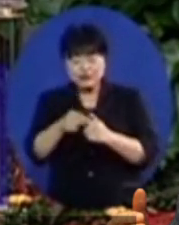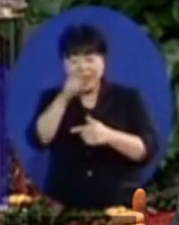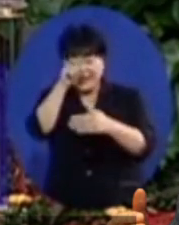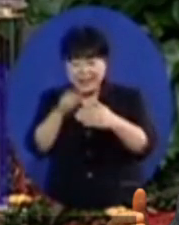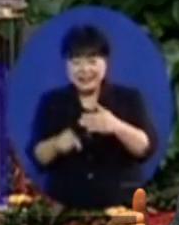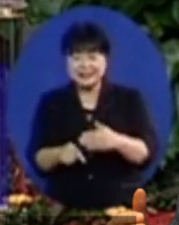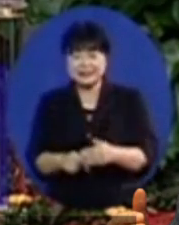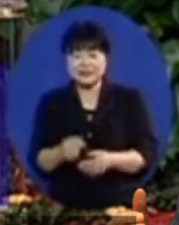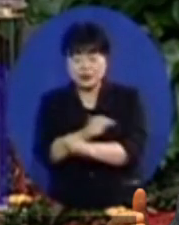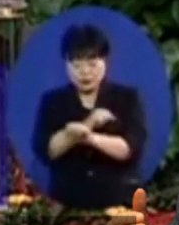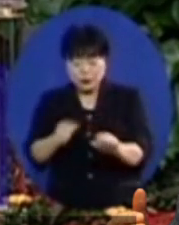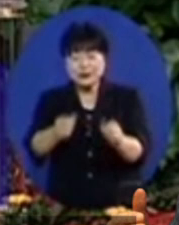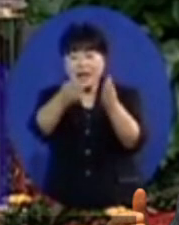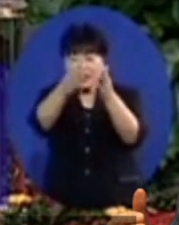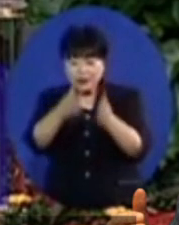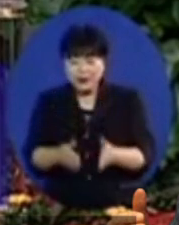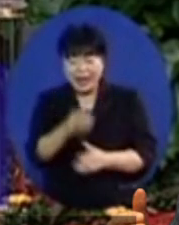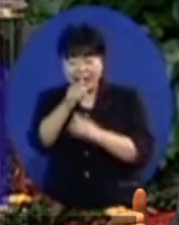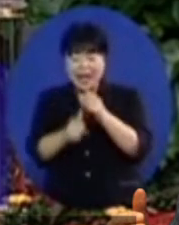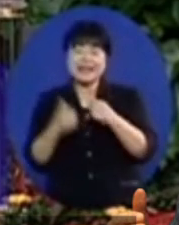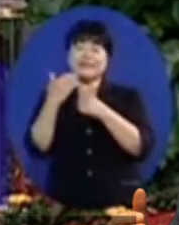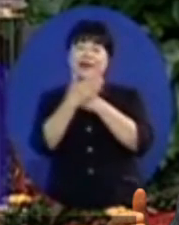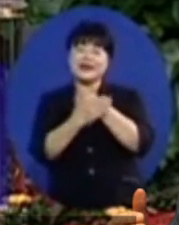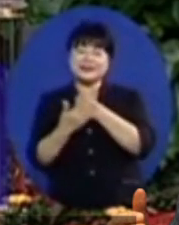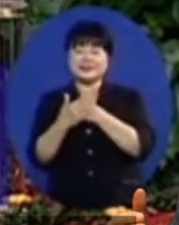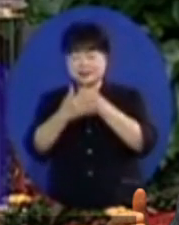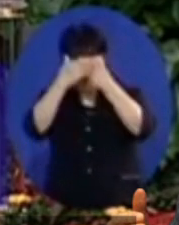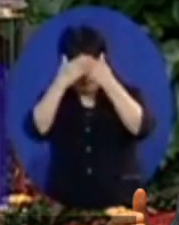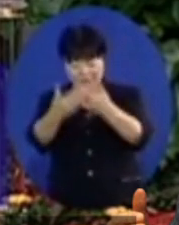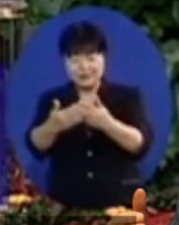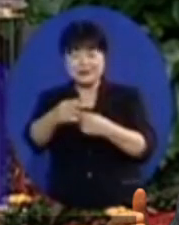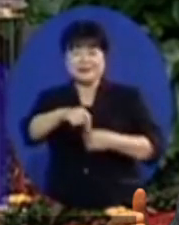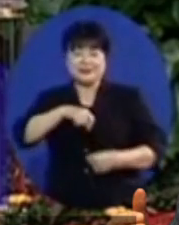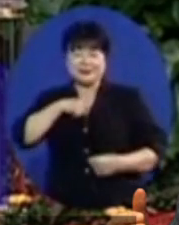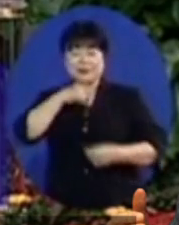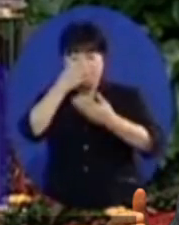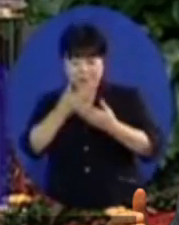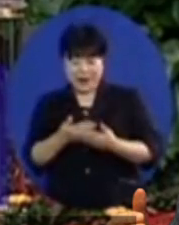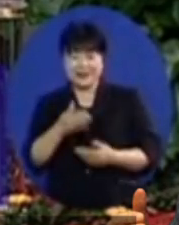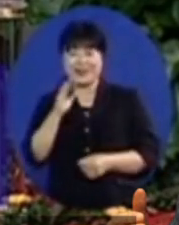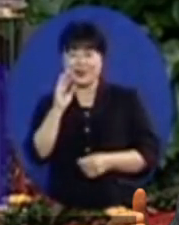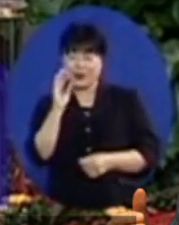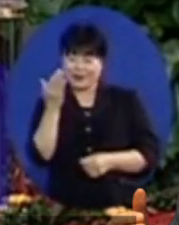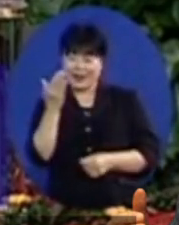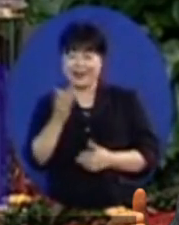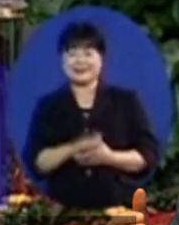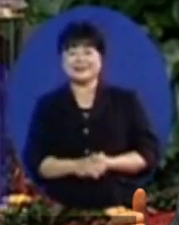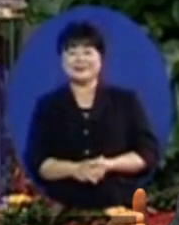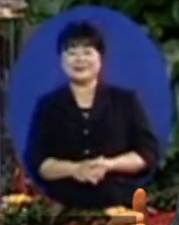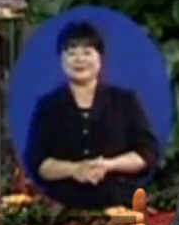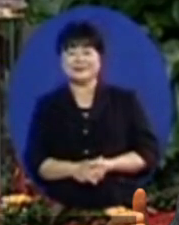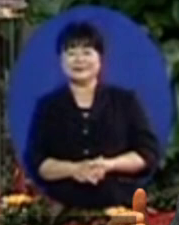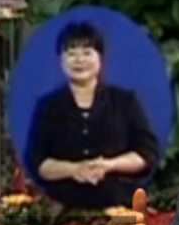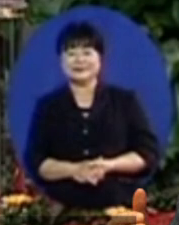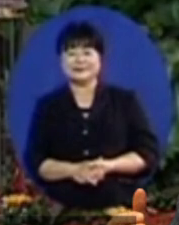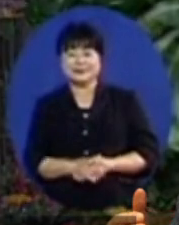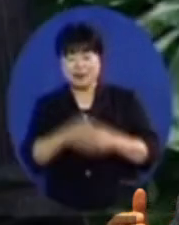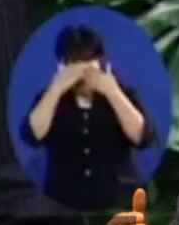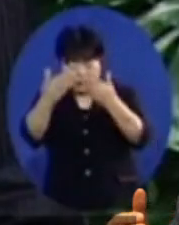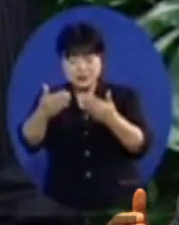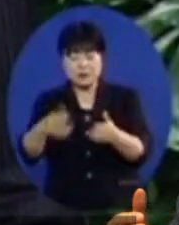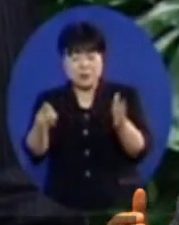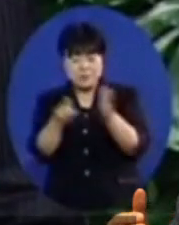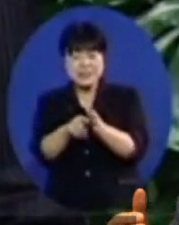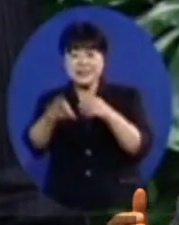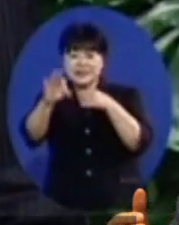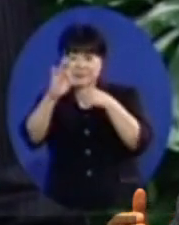있는 속량으로 말미암아 하나님의 은혜로 값없이 의롭다 하심을 얻은 자 되었나니라. 대가 없이 믿기만